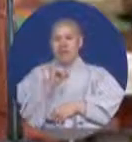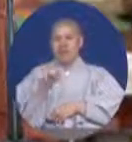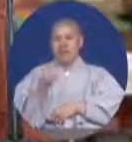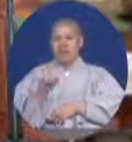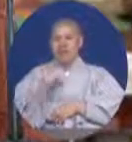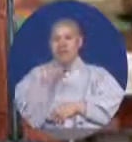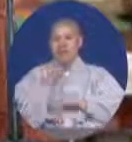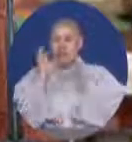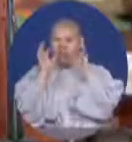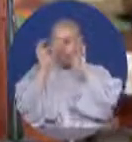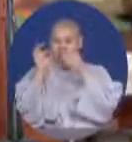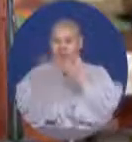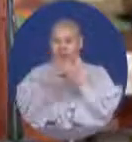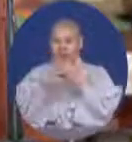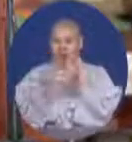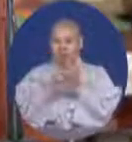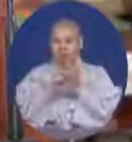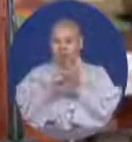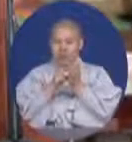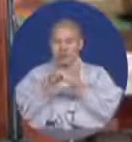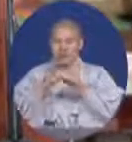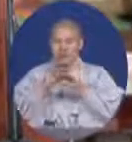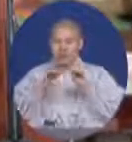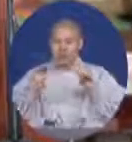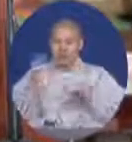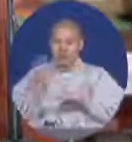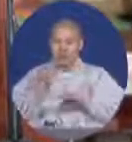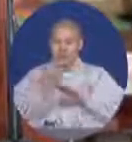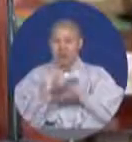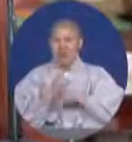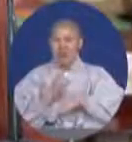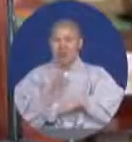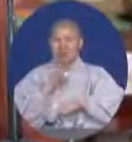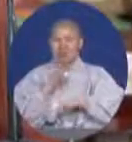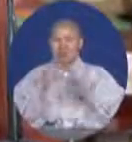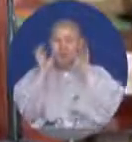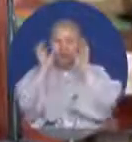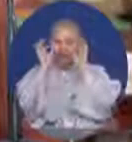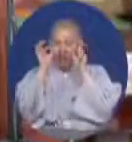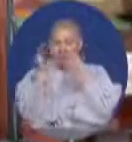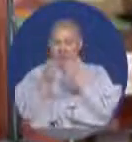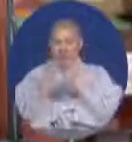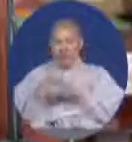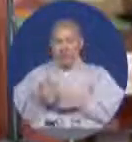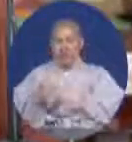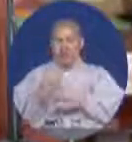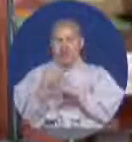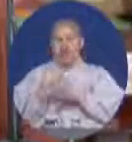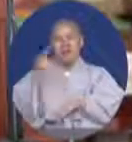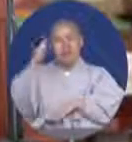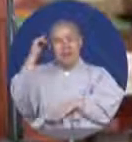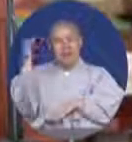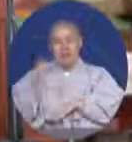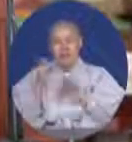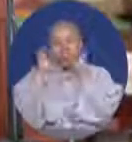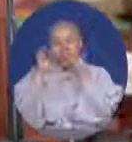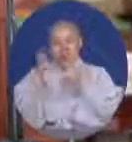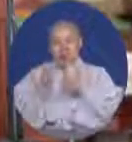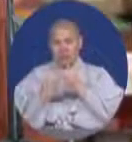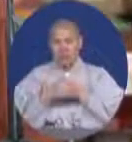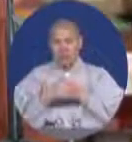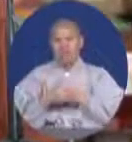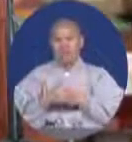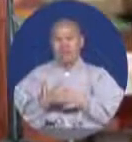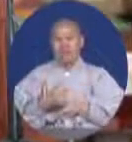허수아비를 바로 보면 다 문제가 풀리는데 딴 생각을 가지고 보거든. 딴 생각을 가지고. 이걸 아집이라고 그러고